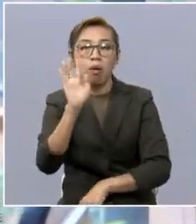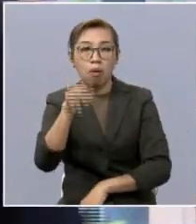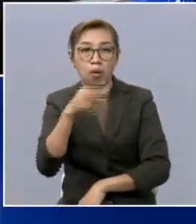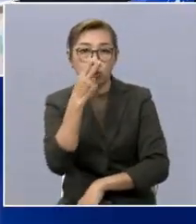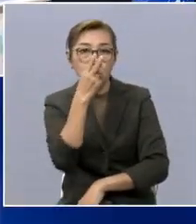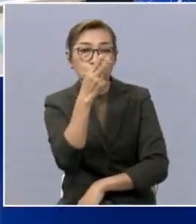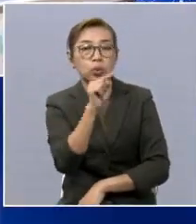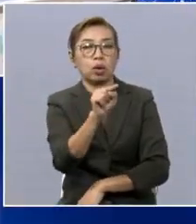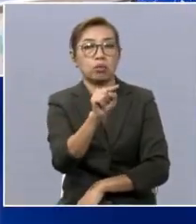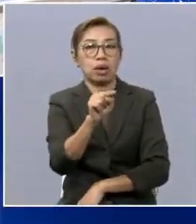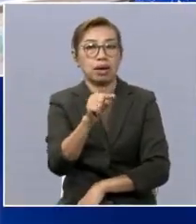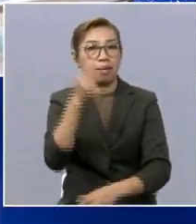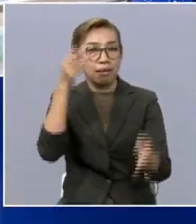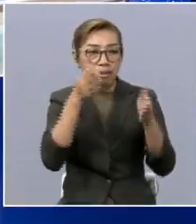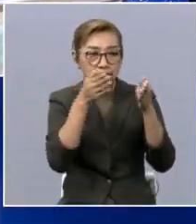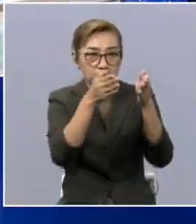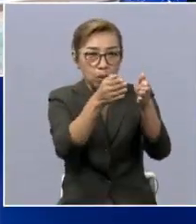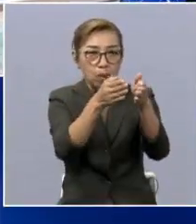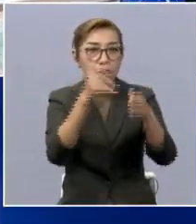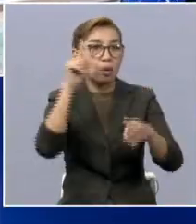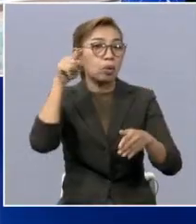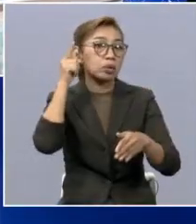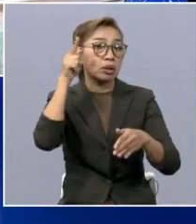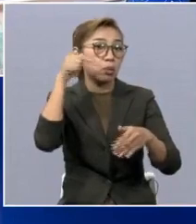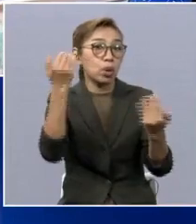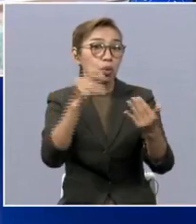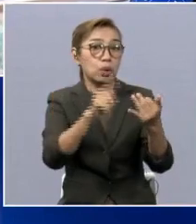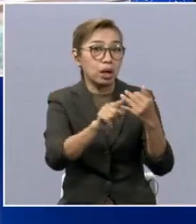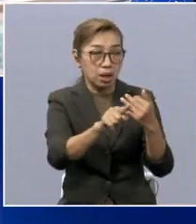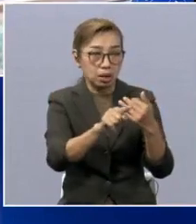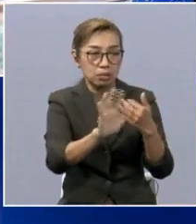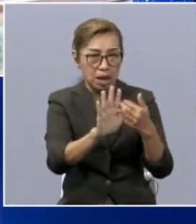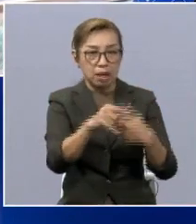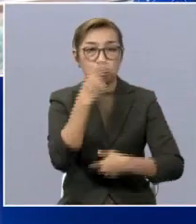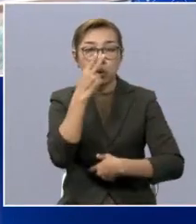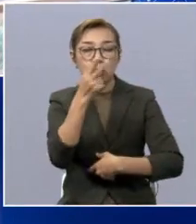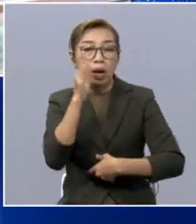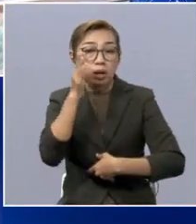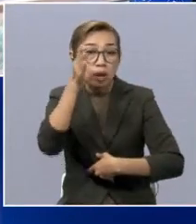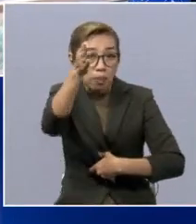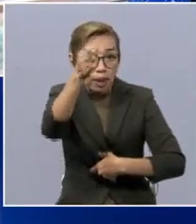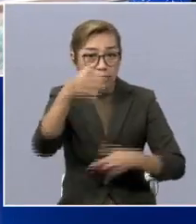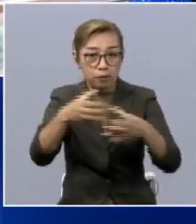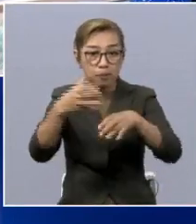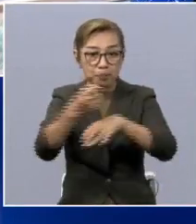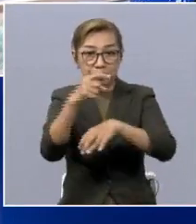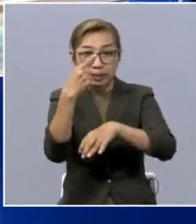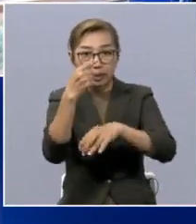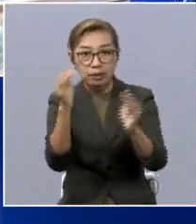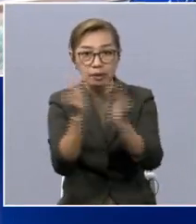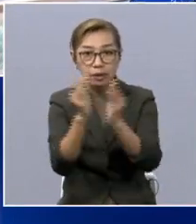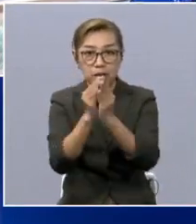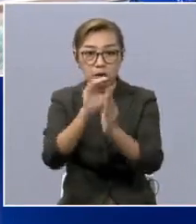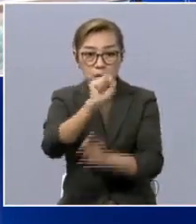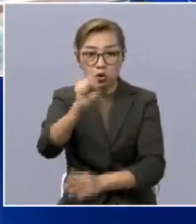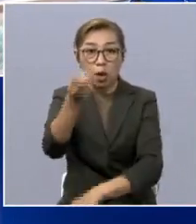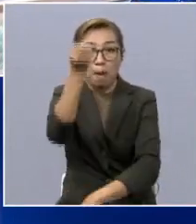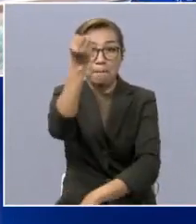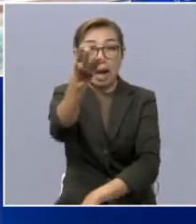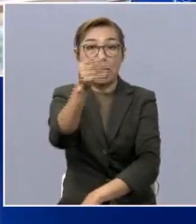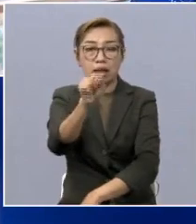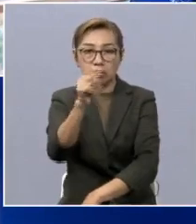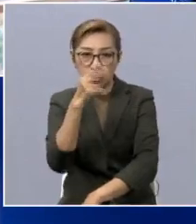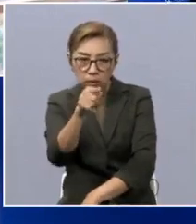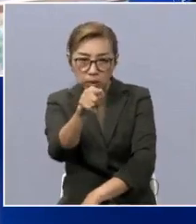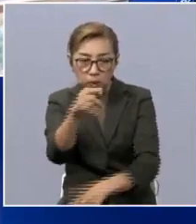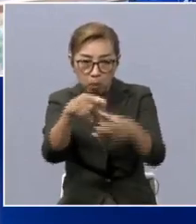งว่าซีกใดจะตั้งรัฐบาลถ้าเป็นซีกที่ทำให้บ้านเมืองมีปัญหาในอนาคต พวกที่ตั้งป้อมด่าสว.เอาแต่วิจารณ์สว.